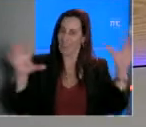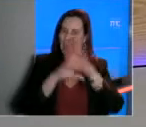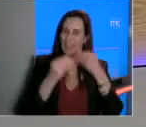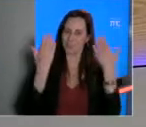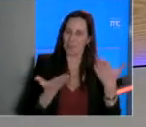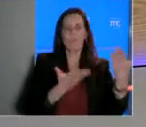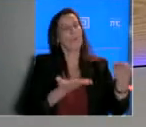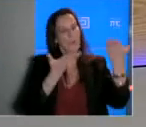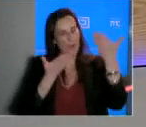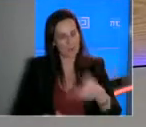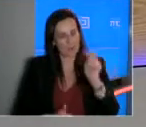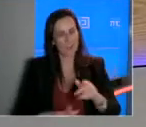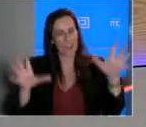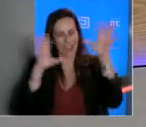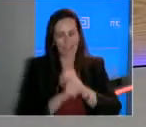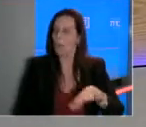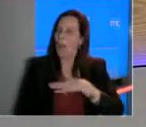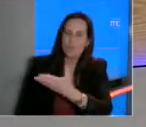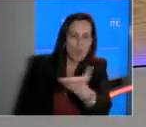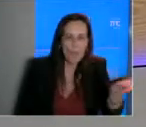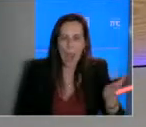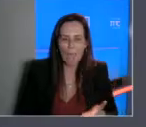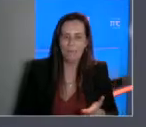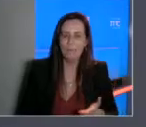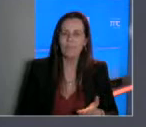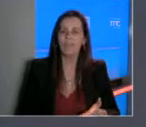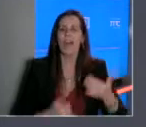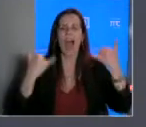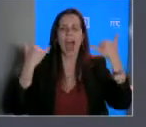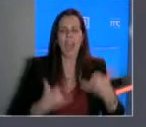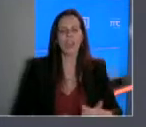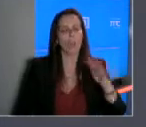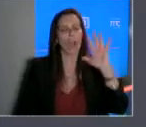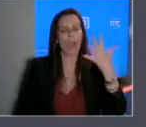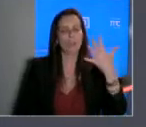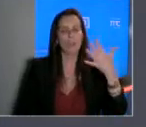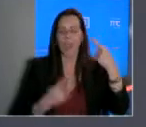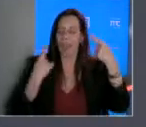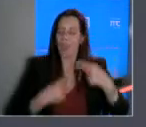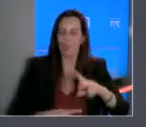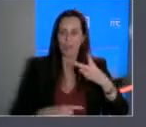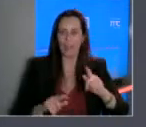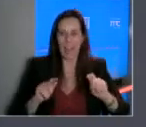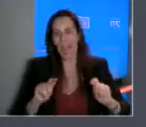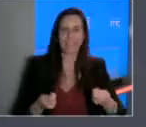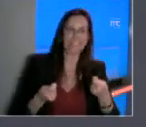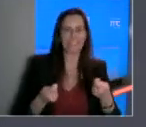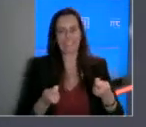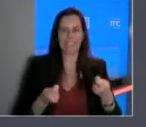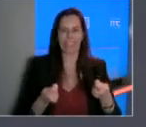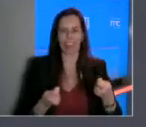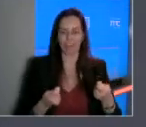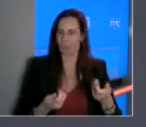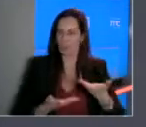ערב טוב וברוכים הבאים למשכן לילה. מה שלומכם? היום, יום חמישי, היום השני לסגר המסוגר